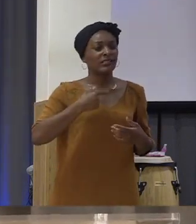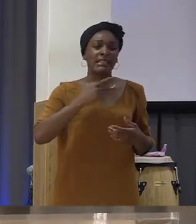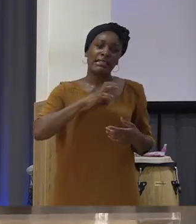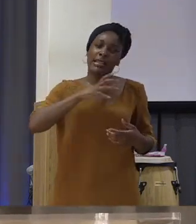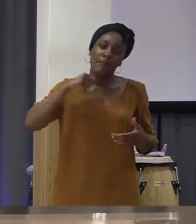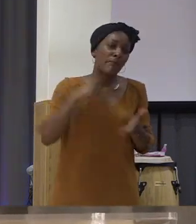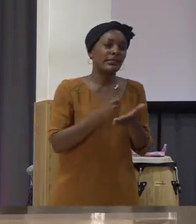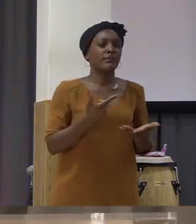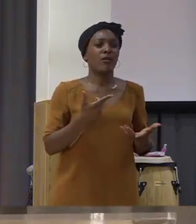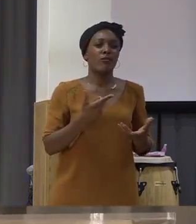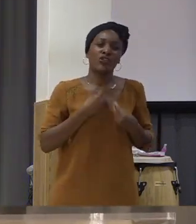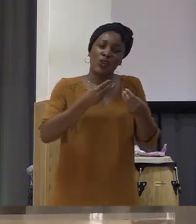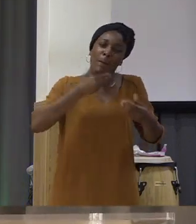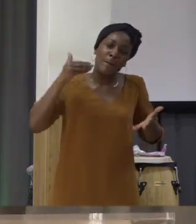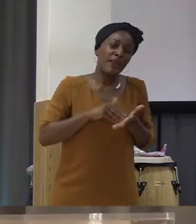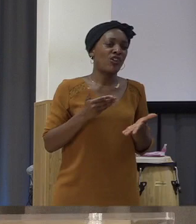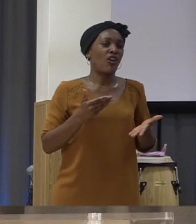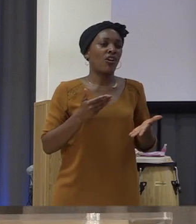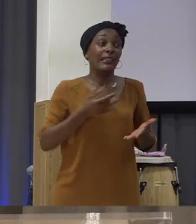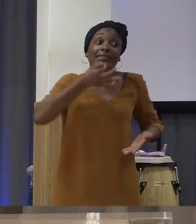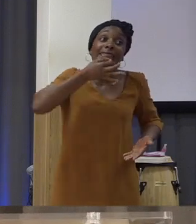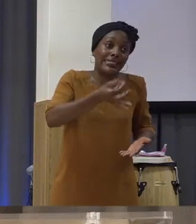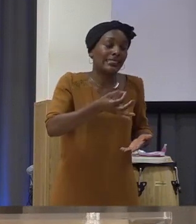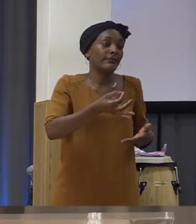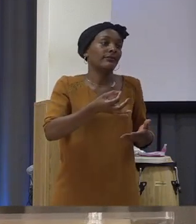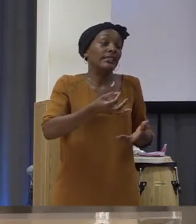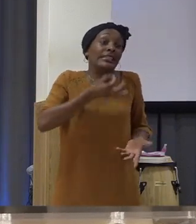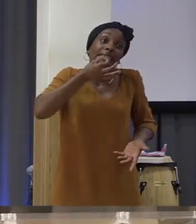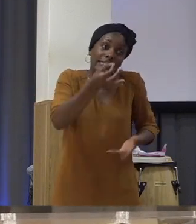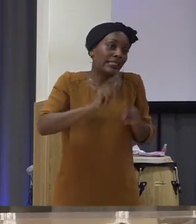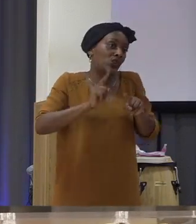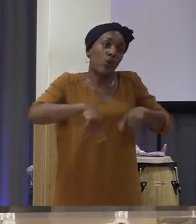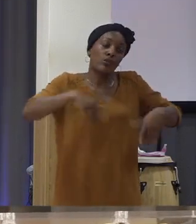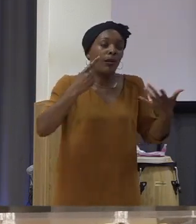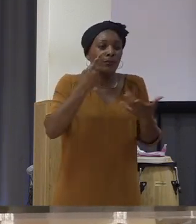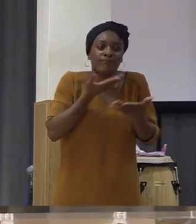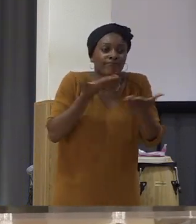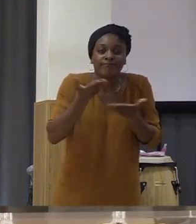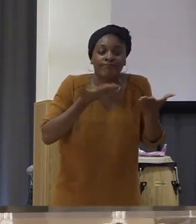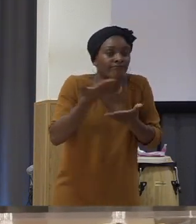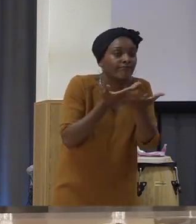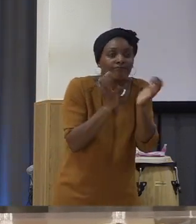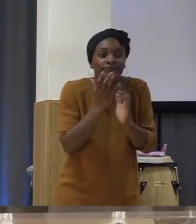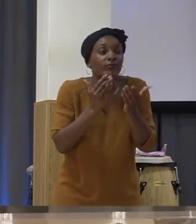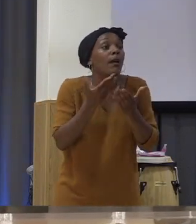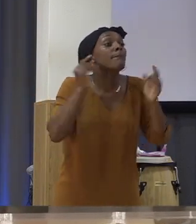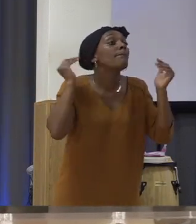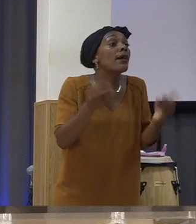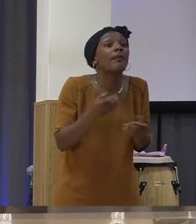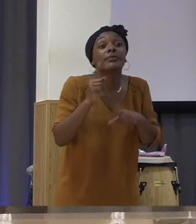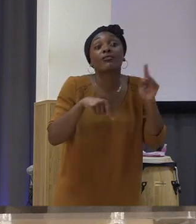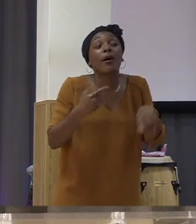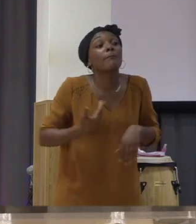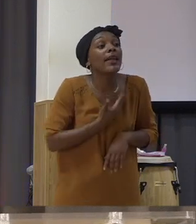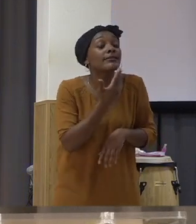meilleur, à donner le meilleur de moi-même, à faire ou à dire ce qui doit être dit pour le bien de l'Église. Même si ça ne plaît